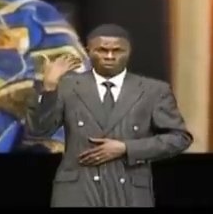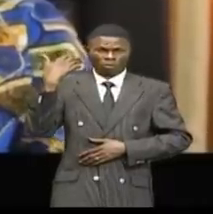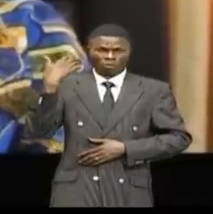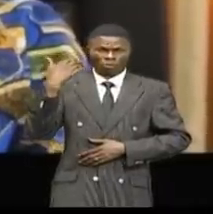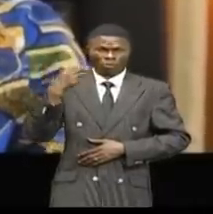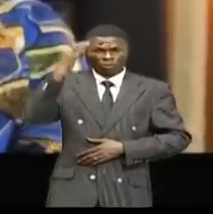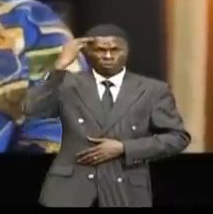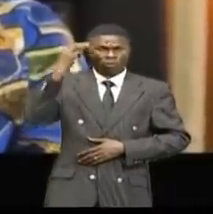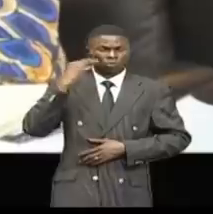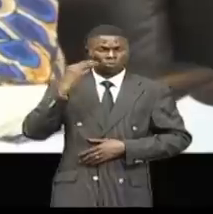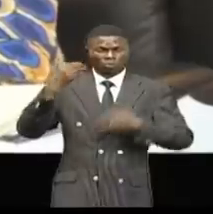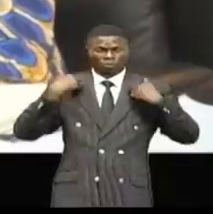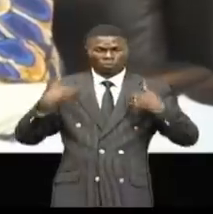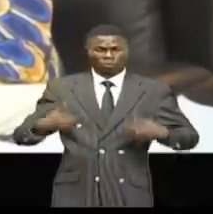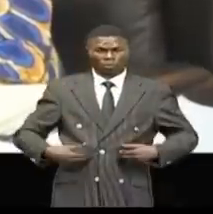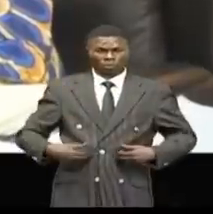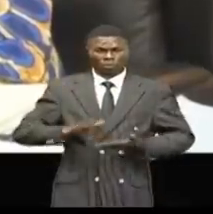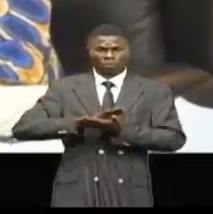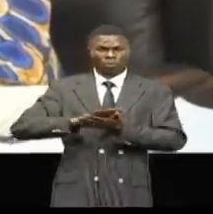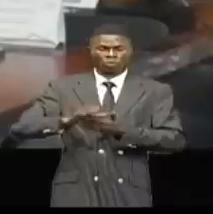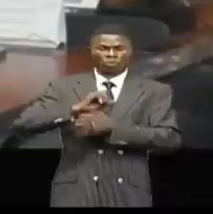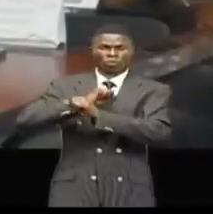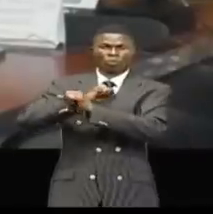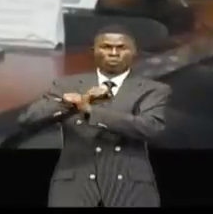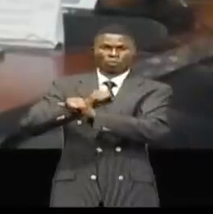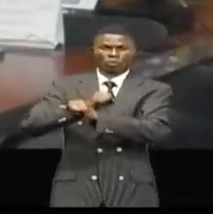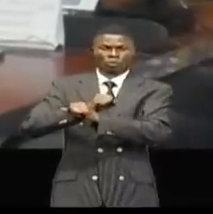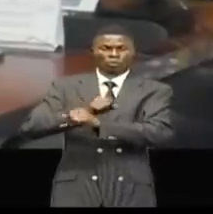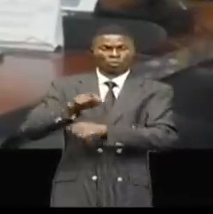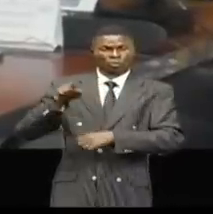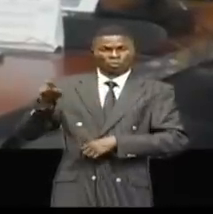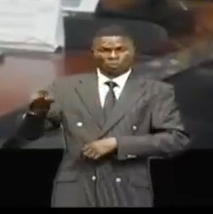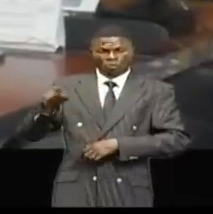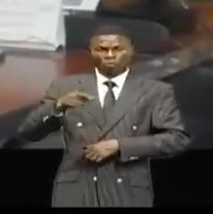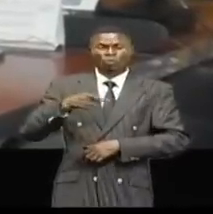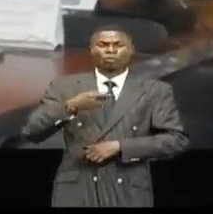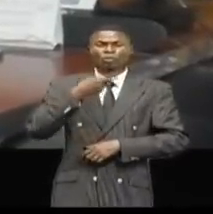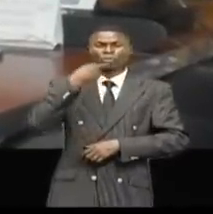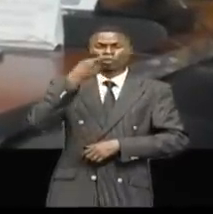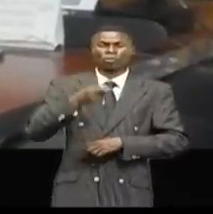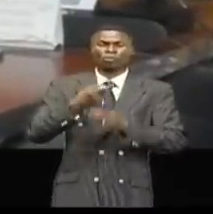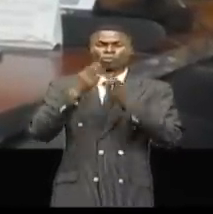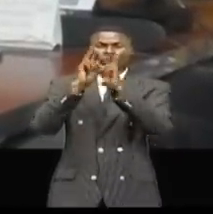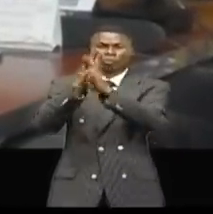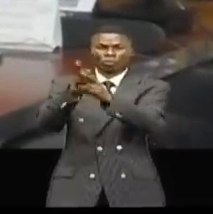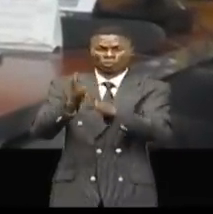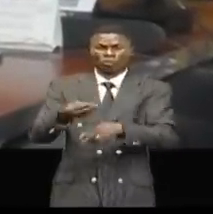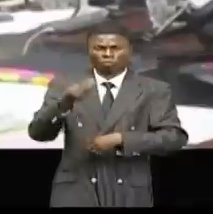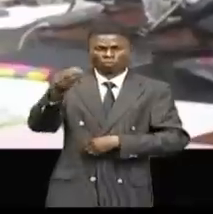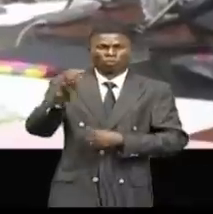Le ministre de la Santé publique, Hygiène et Prévention, pour sa part, a présenté au Conseil